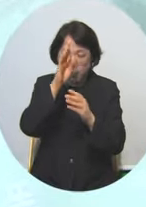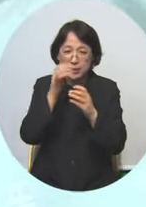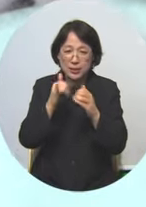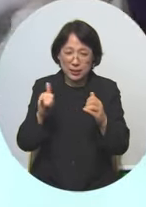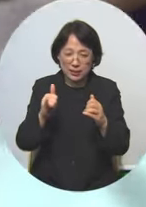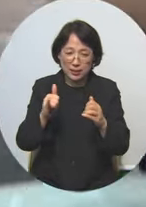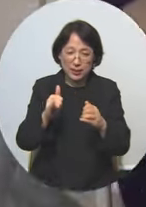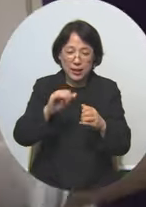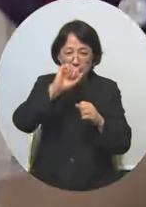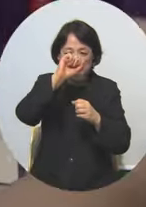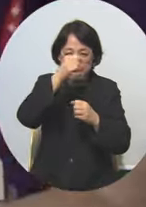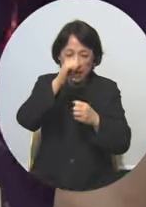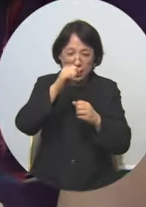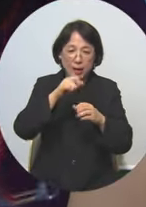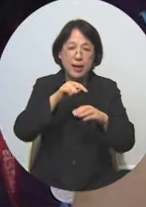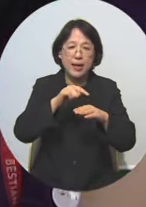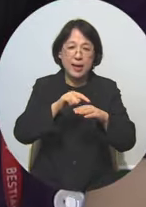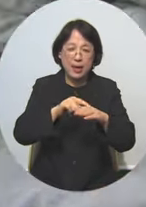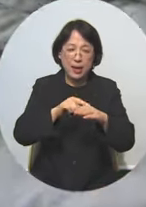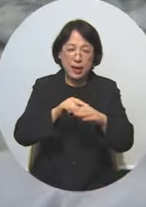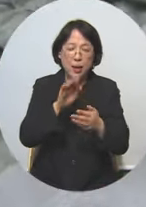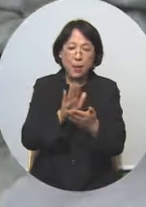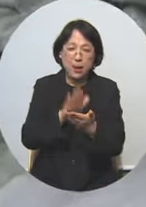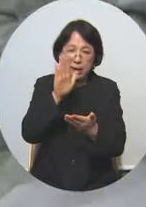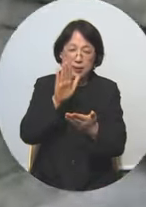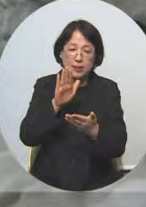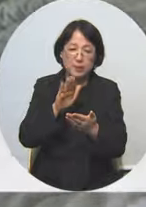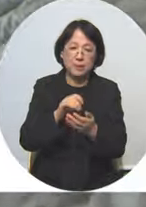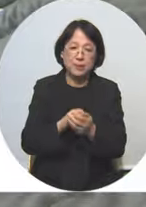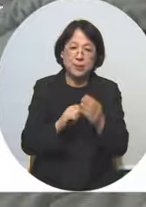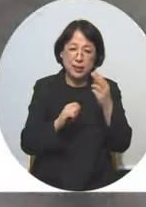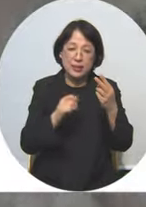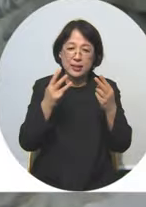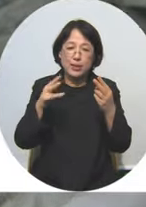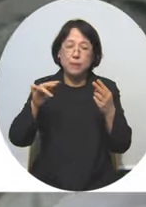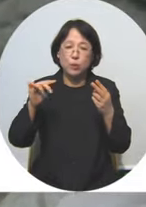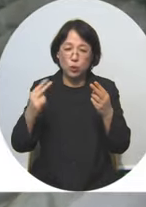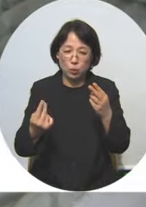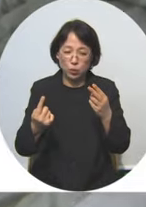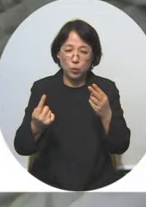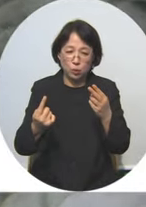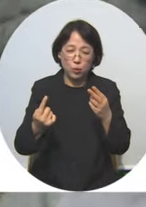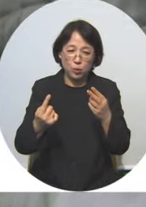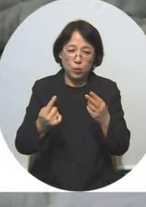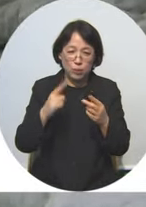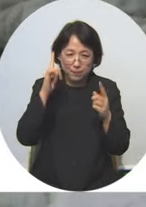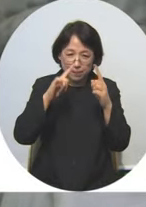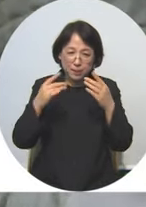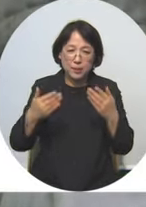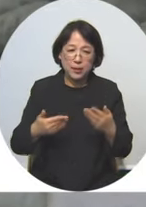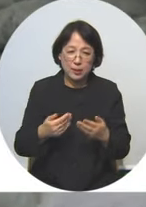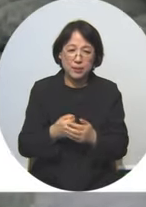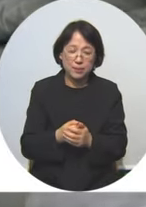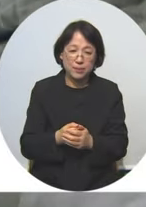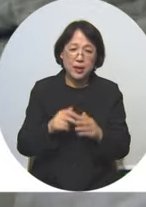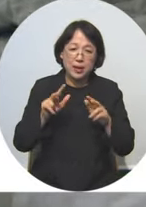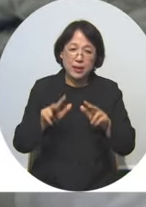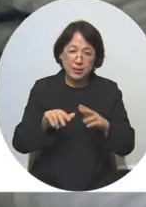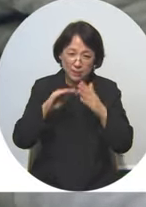각각 2도와 3도 화상을 입었습니다. 아마 이제 거의 다 아마 나으셨을 거예요.